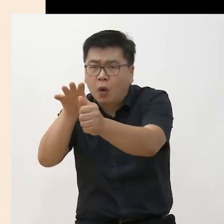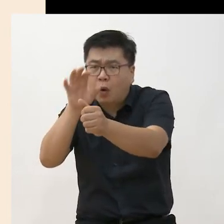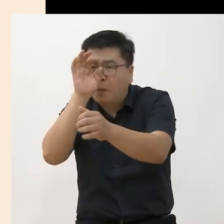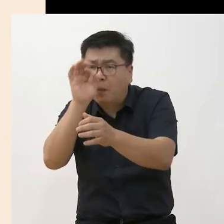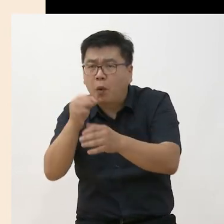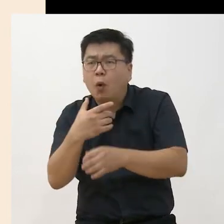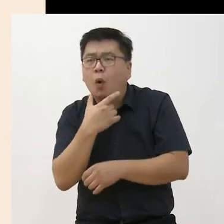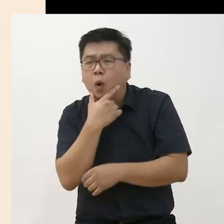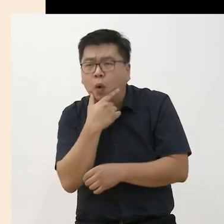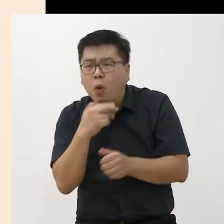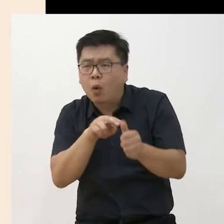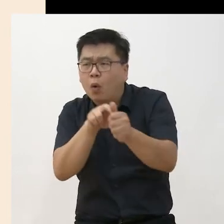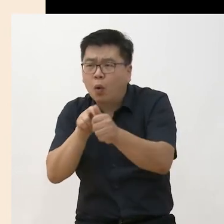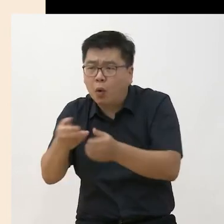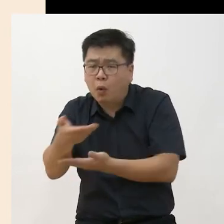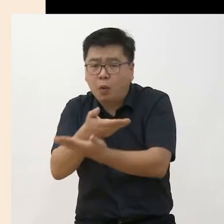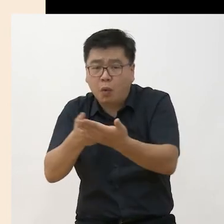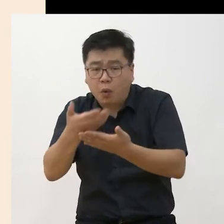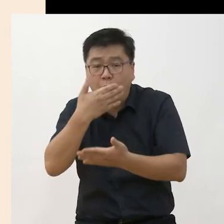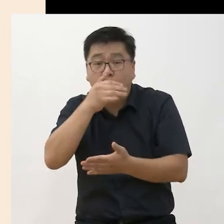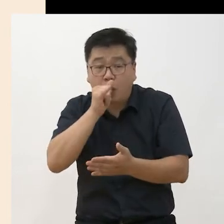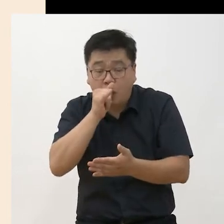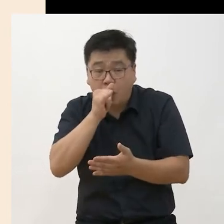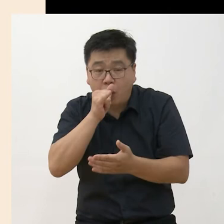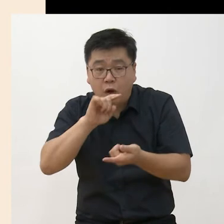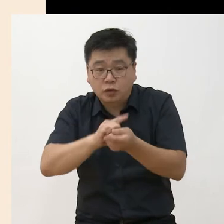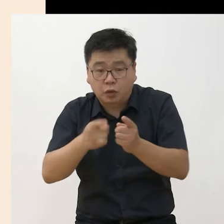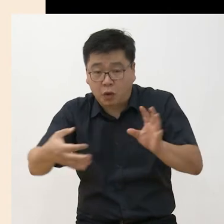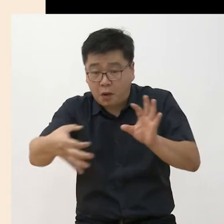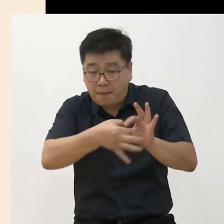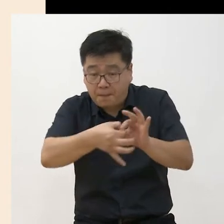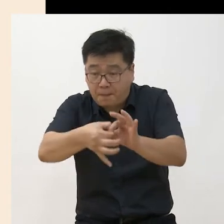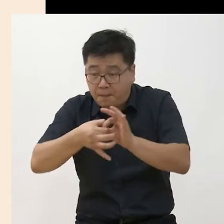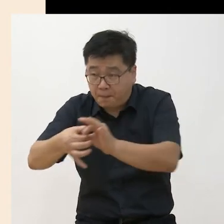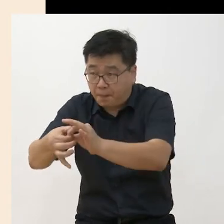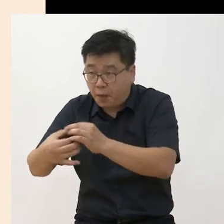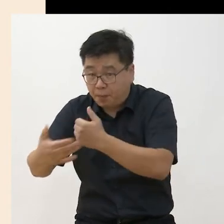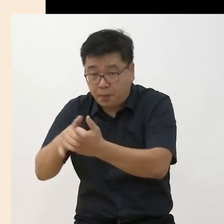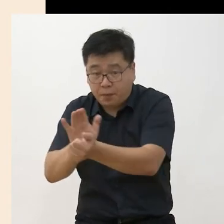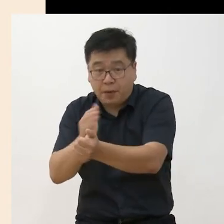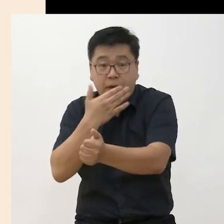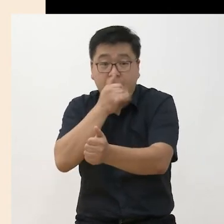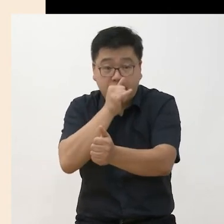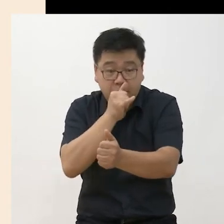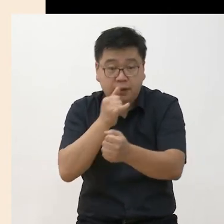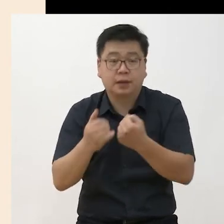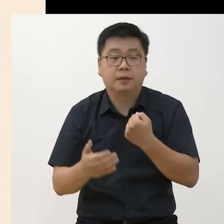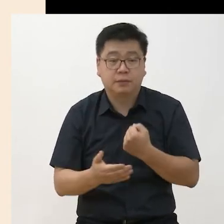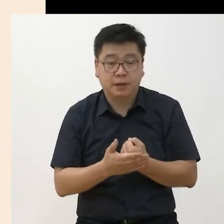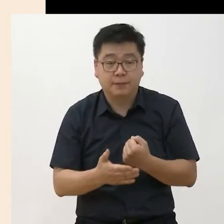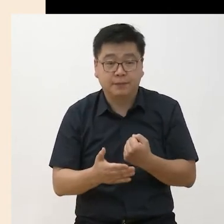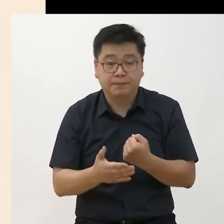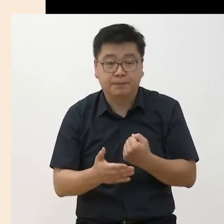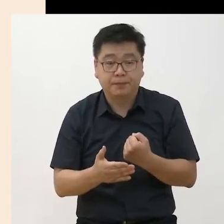참관하면서 이렇게 정보 교환도 하고 네트워킹도 추후에 할 수 있고 이렇게 지금 그 진행을 하고 있는데